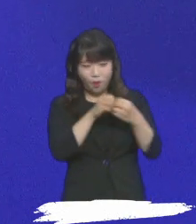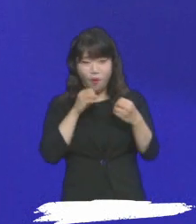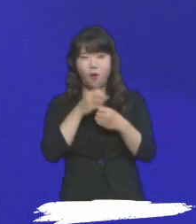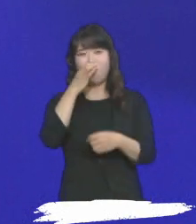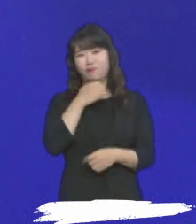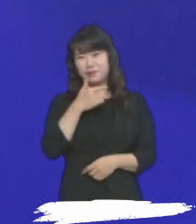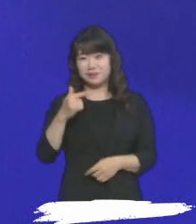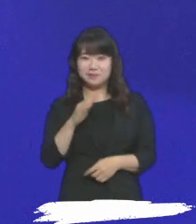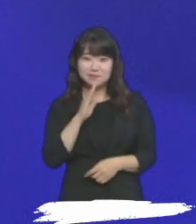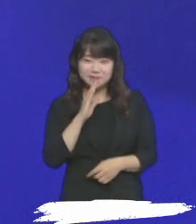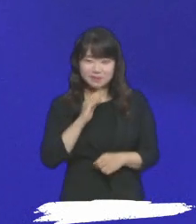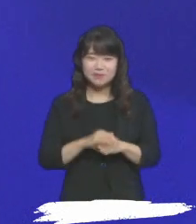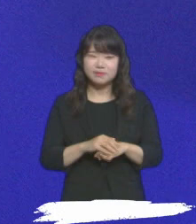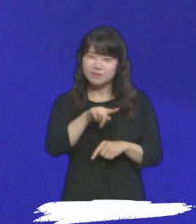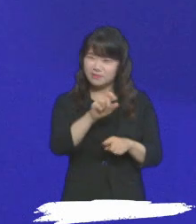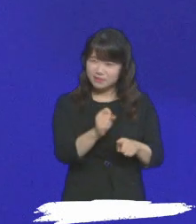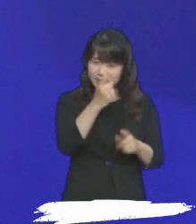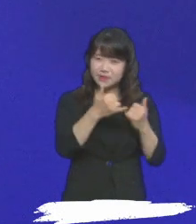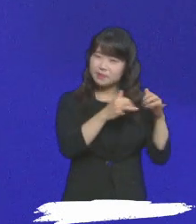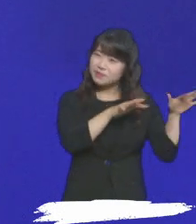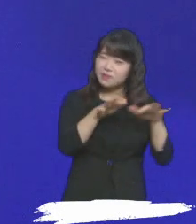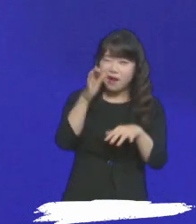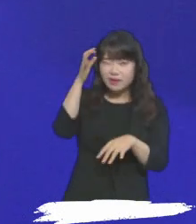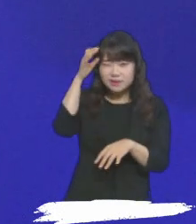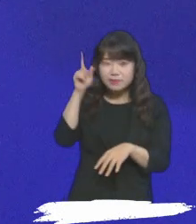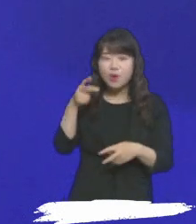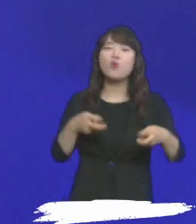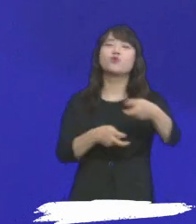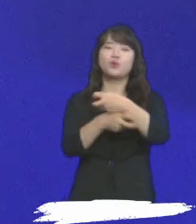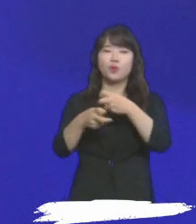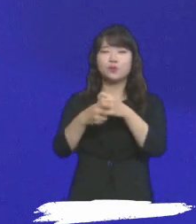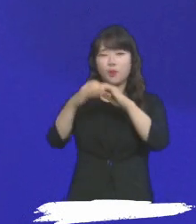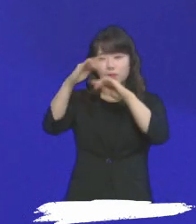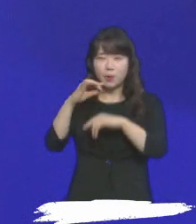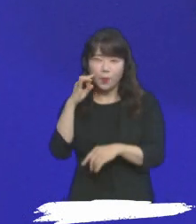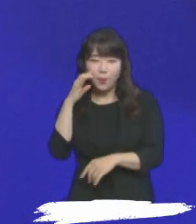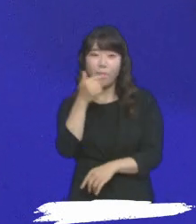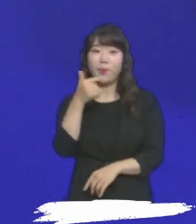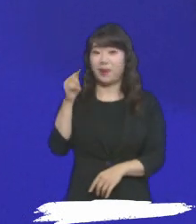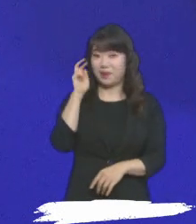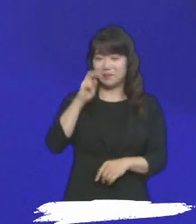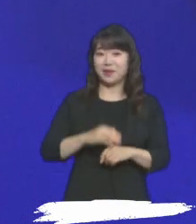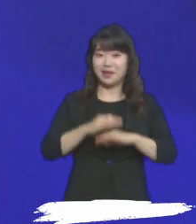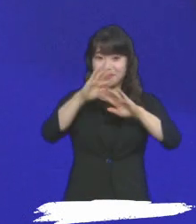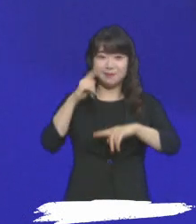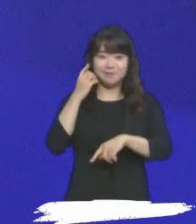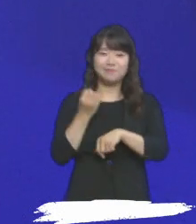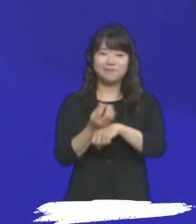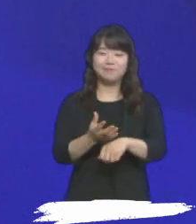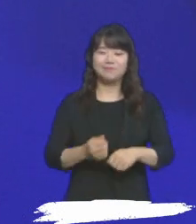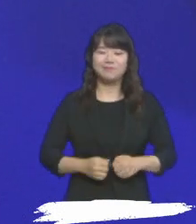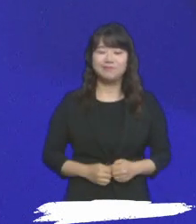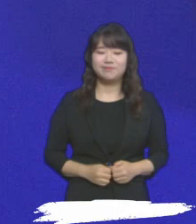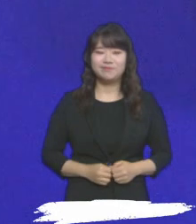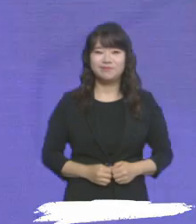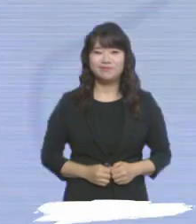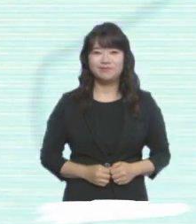큰 요소입니다. 때문에 모든 지역민들이 민감하게 반응하는 이슈가 될 수밖에 없는데요. 관련 소식 먼저 전해드립니다.